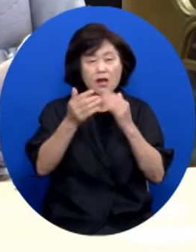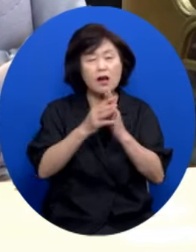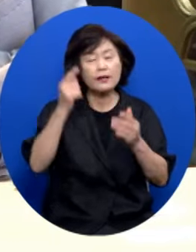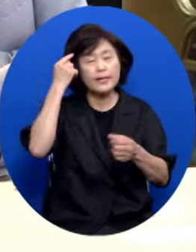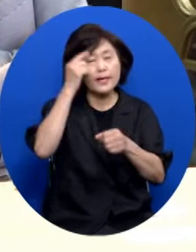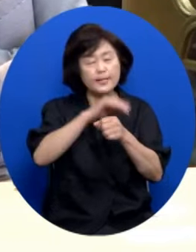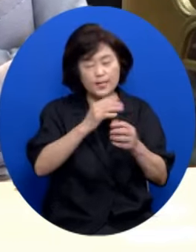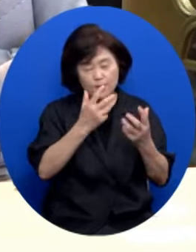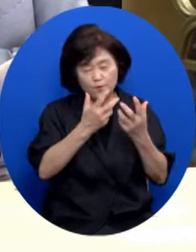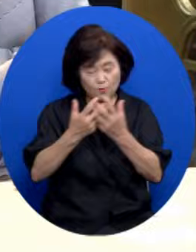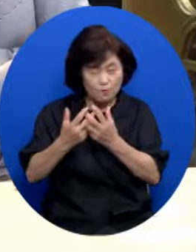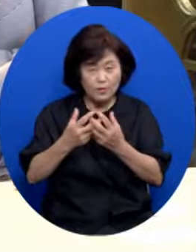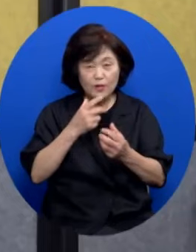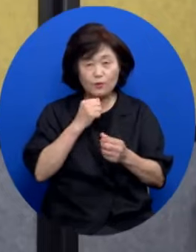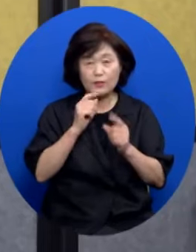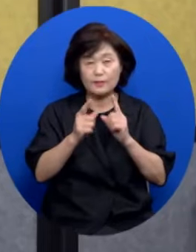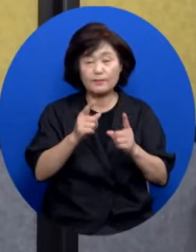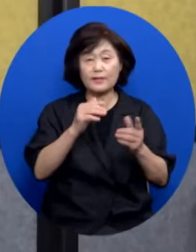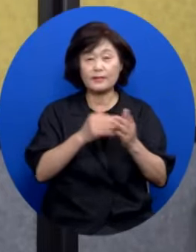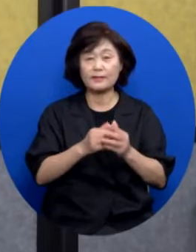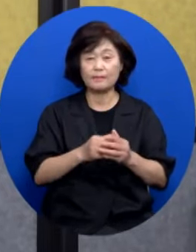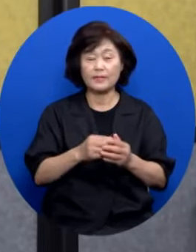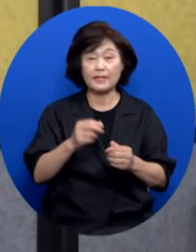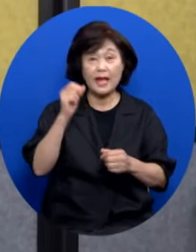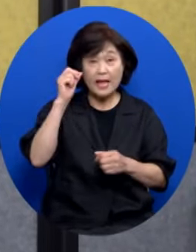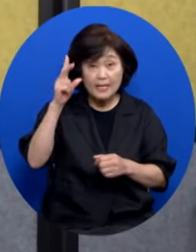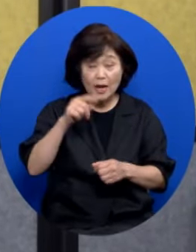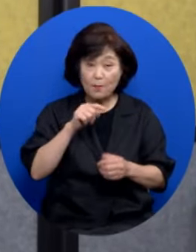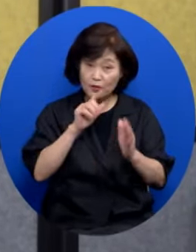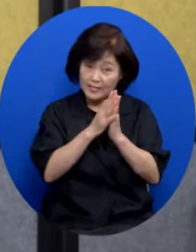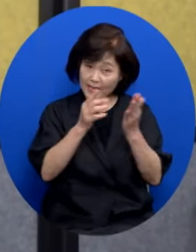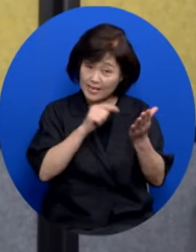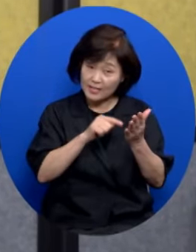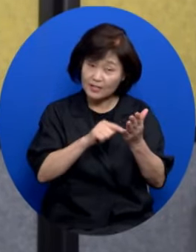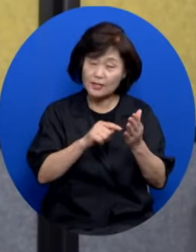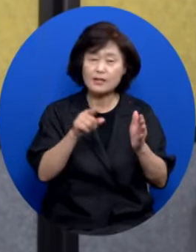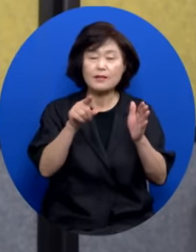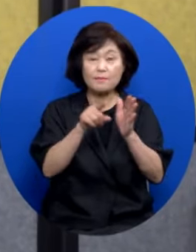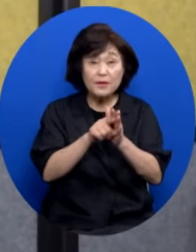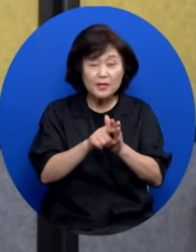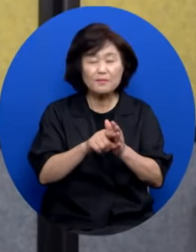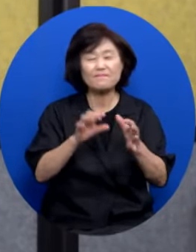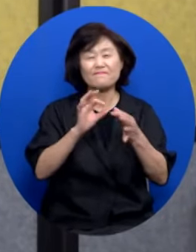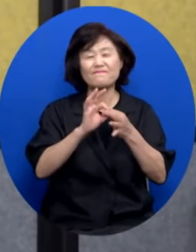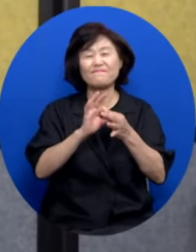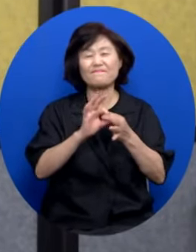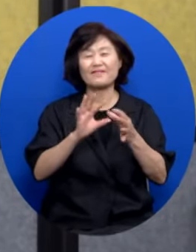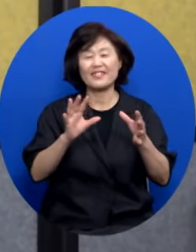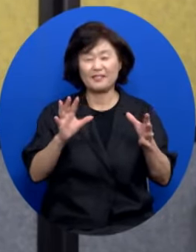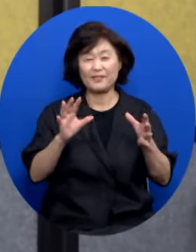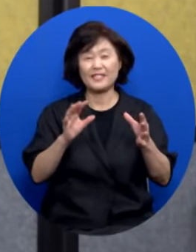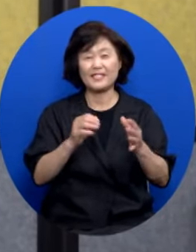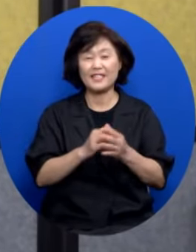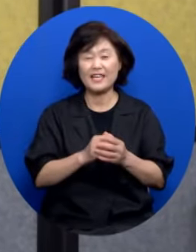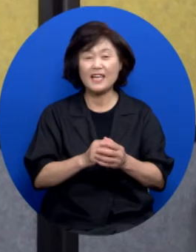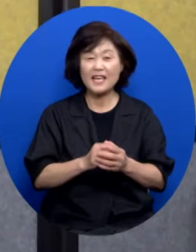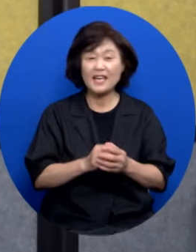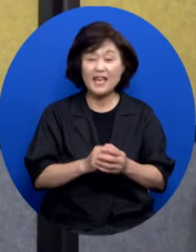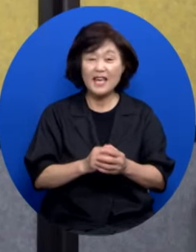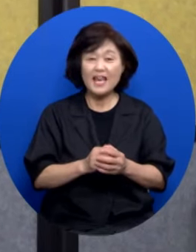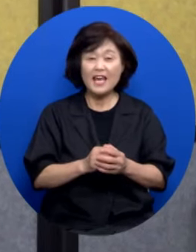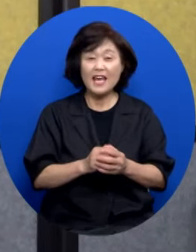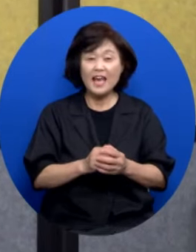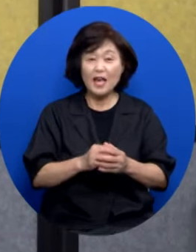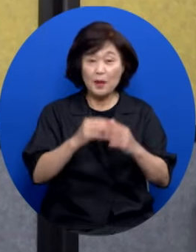소망한다고 강조했습니다 잠은 믿음이 있으신 분이나 또비